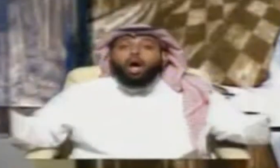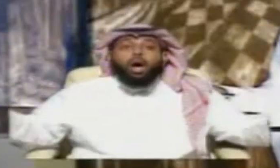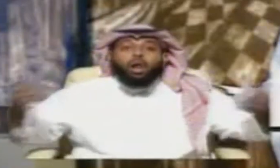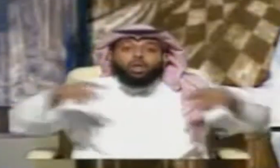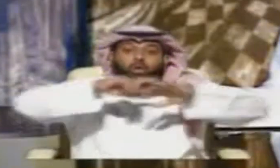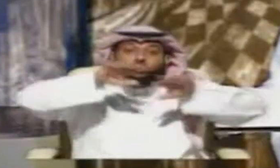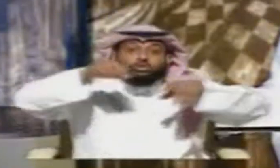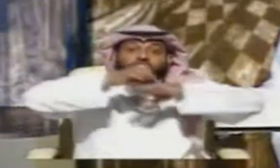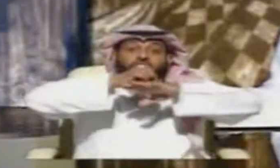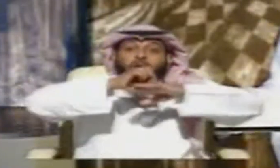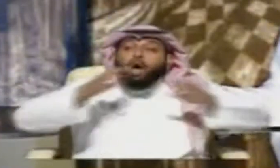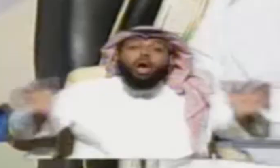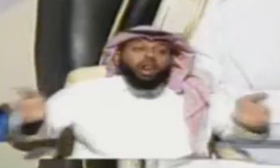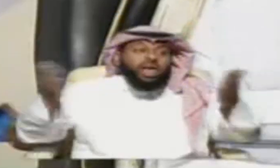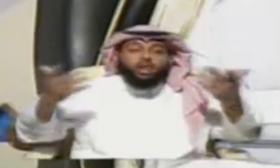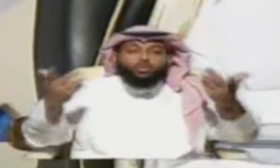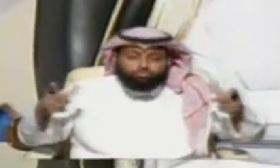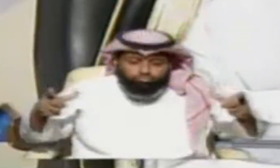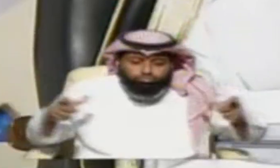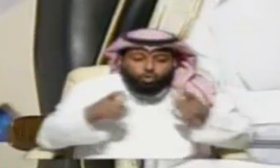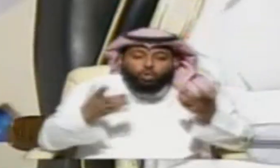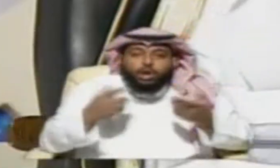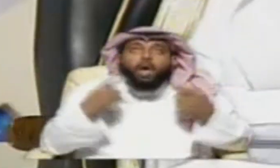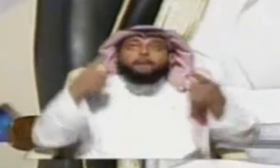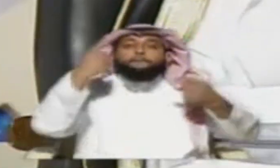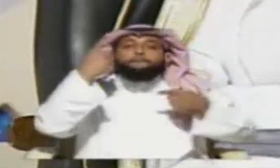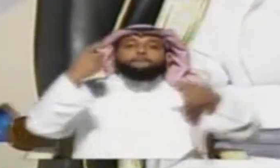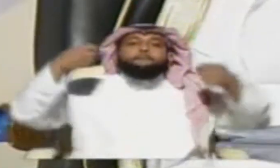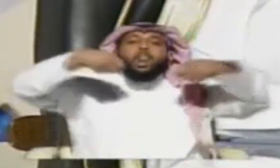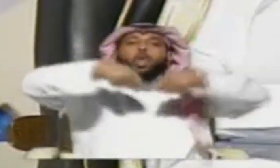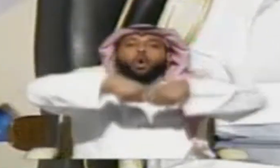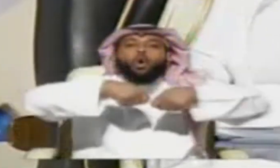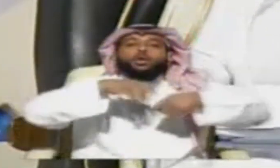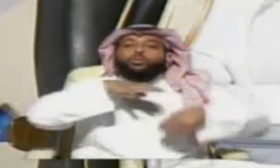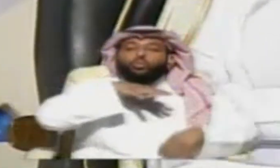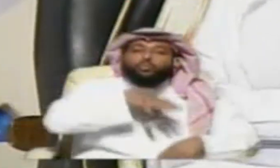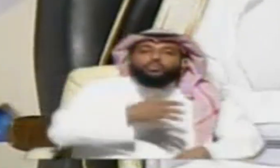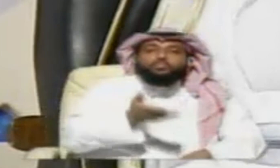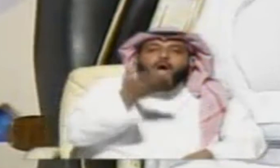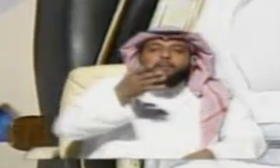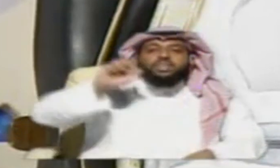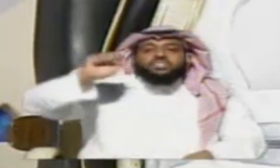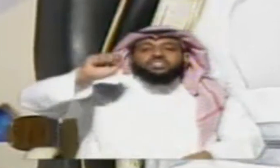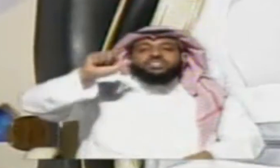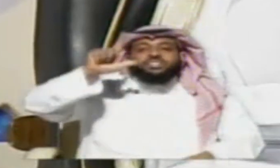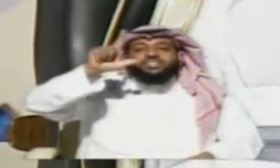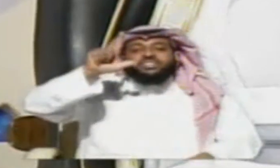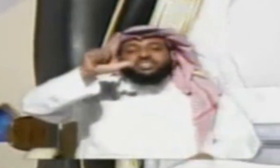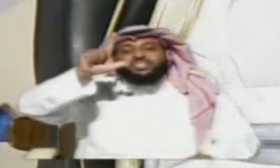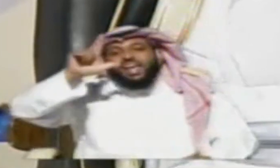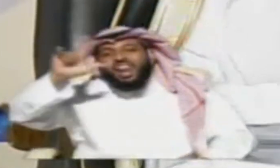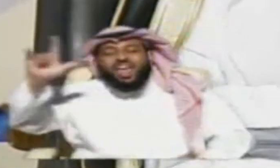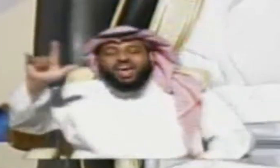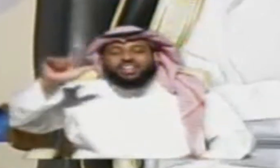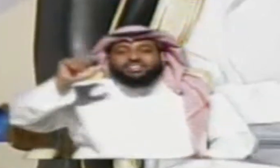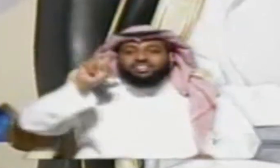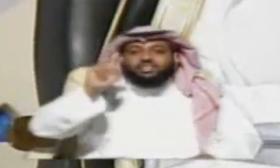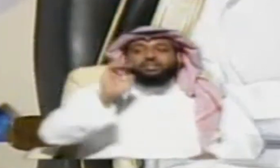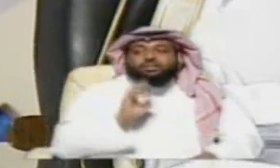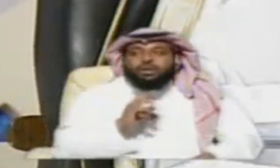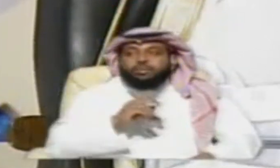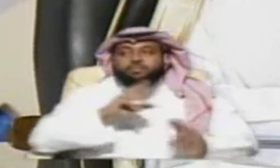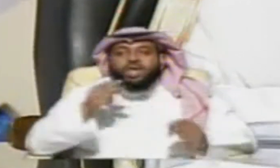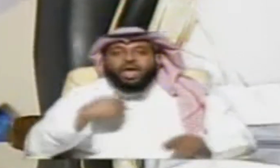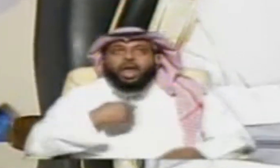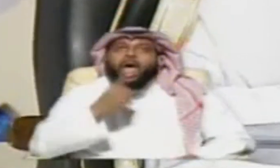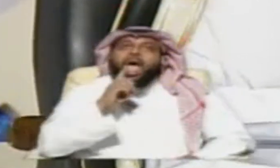شيء لم يشرعه النبي صلى الله عليه وسلم، فكان الناس يتفقون على أن يصلوا مثلا 100 مرة أو